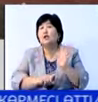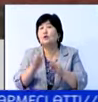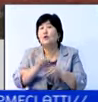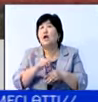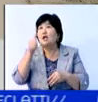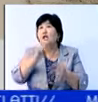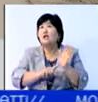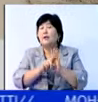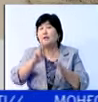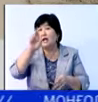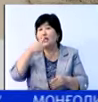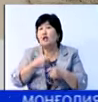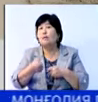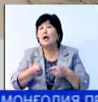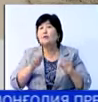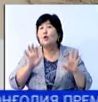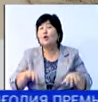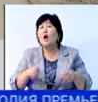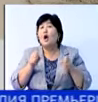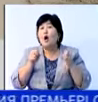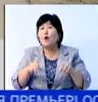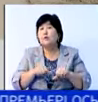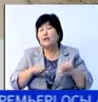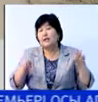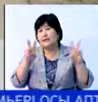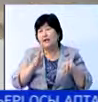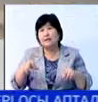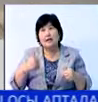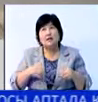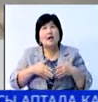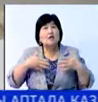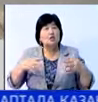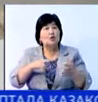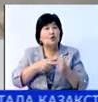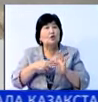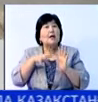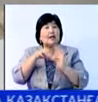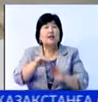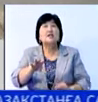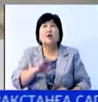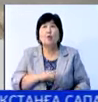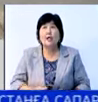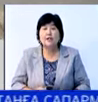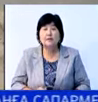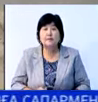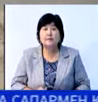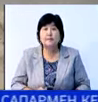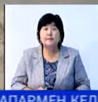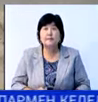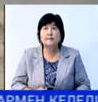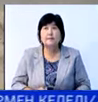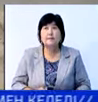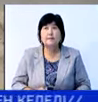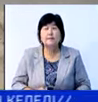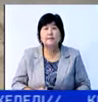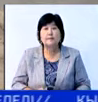жыл басында елбасының төрағалығымен өткен қауіпсіздік кеңесінде қаралып, кешенді жоспарға енгізілген болатын. Әділбек Жаханов, Шыңғыс Абаев,